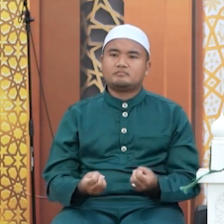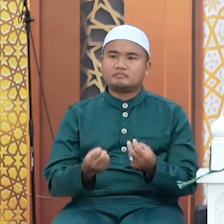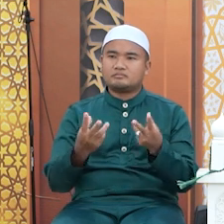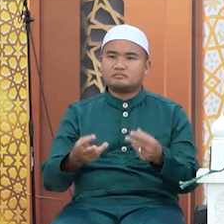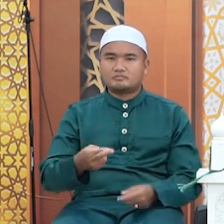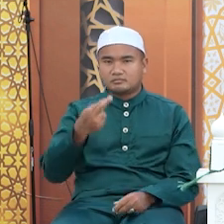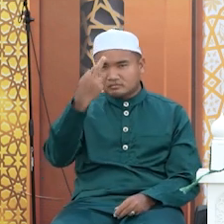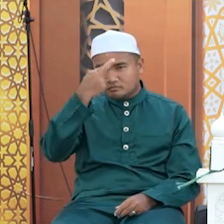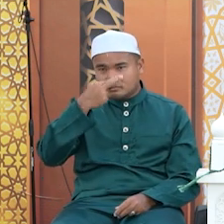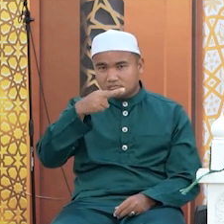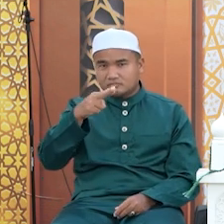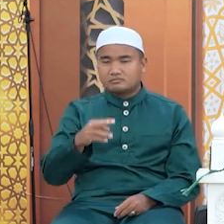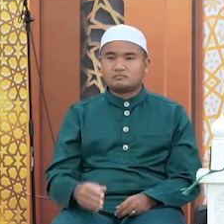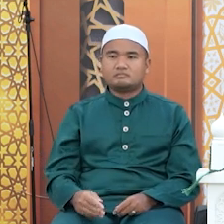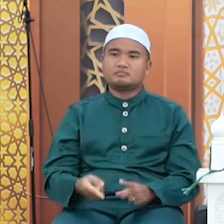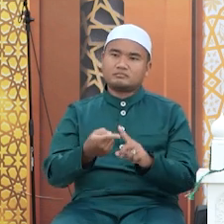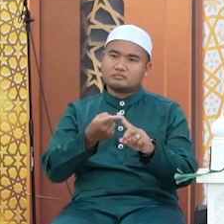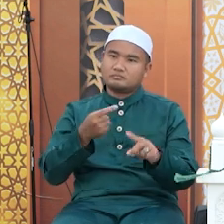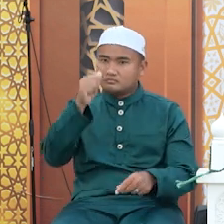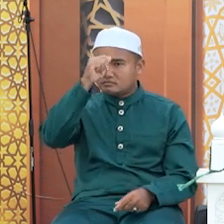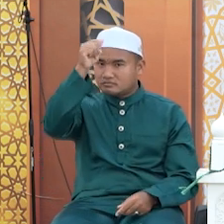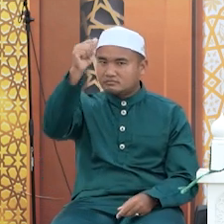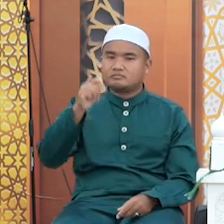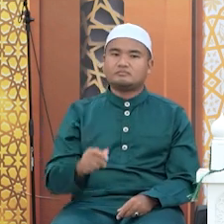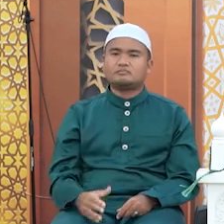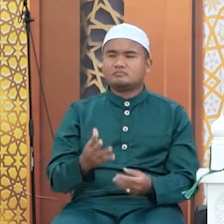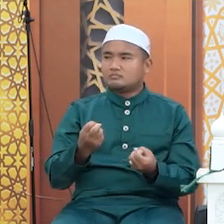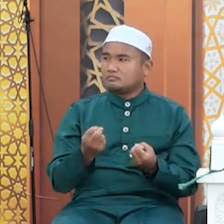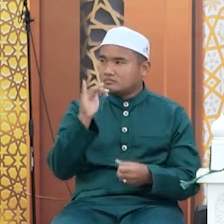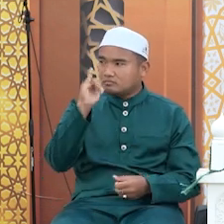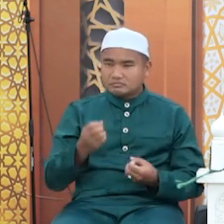rahmah kurniaan daripada Tuhan yang tak terhitung banyaknya.